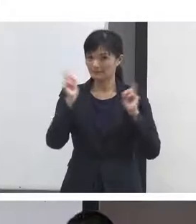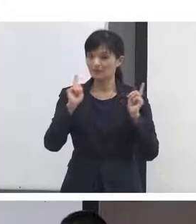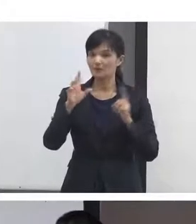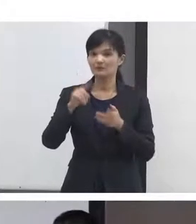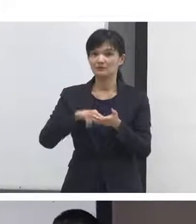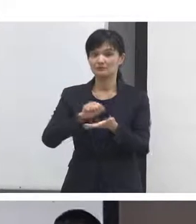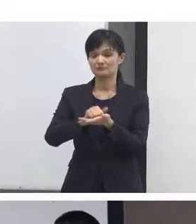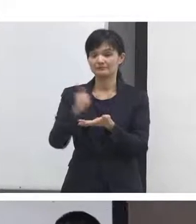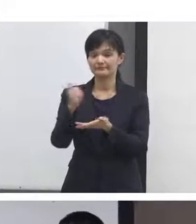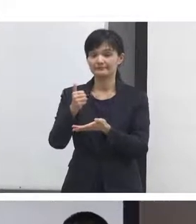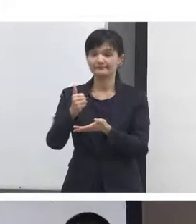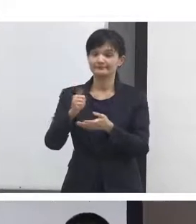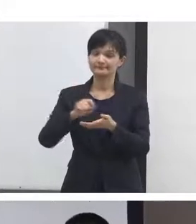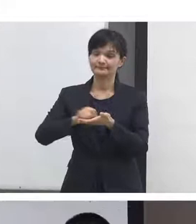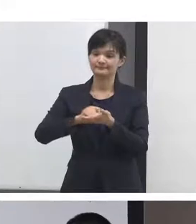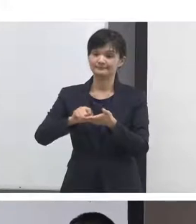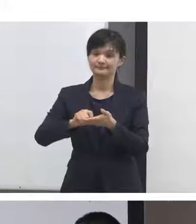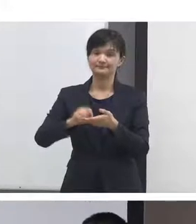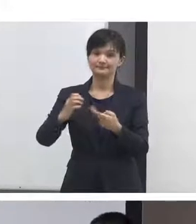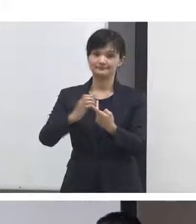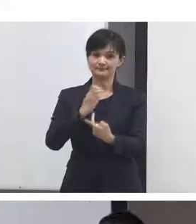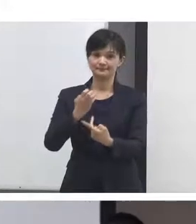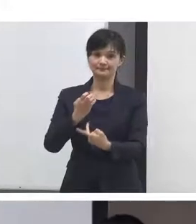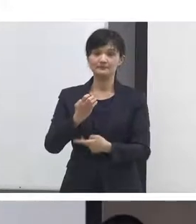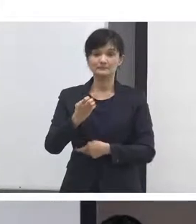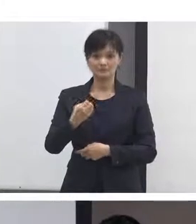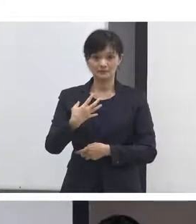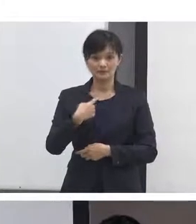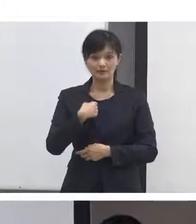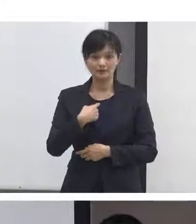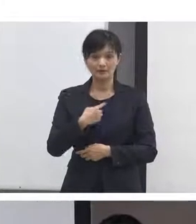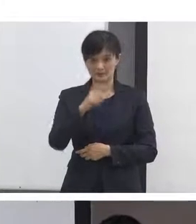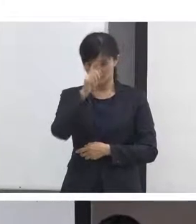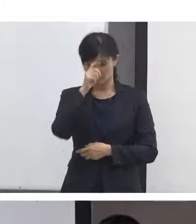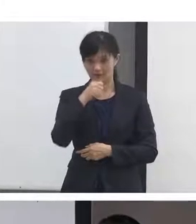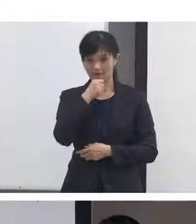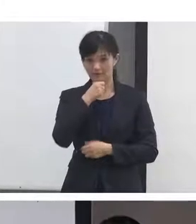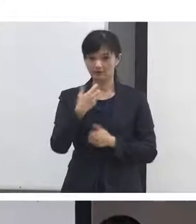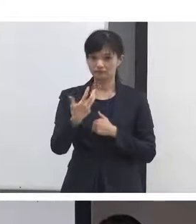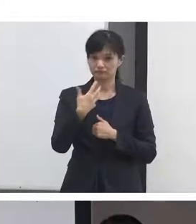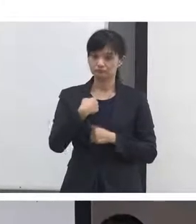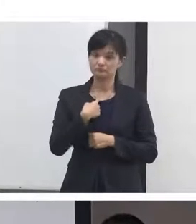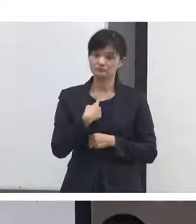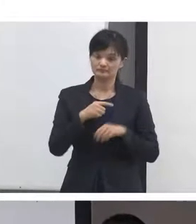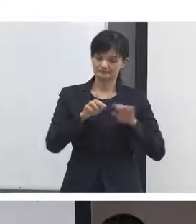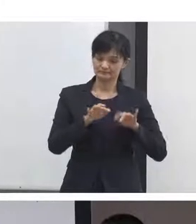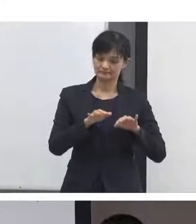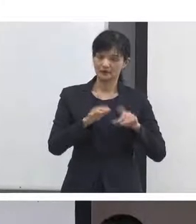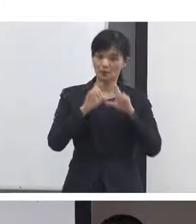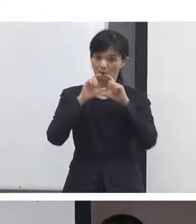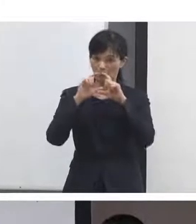Talk， 他要访问，那我就写了一篇很长的信跟他说，